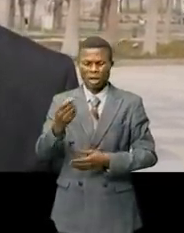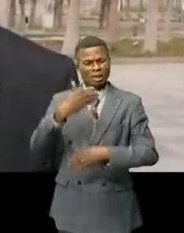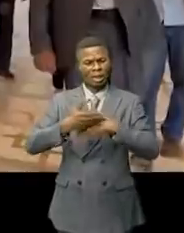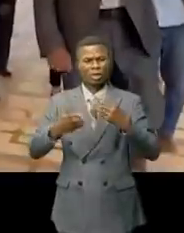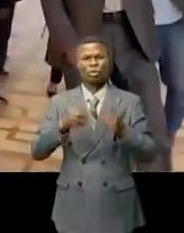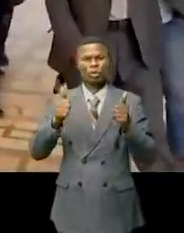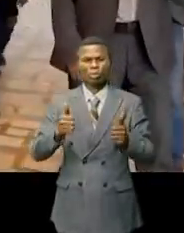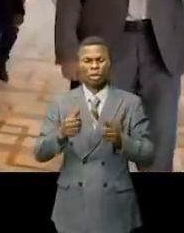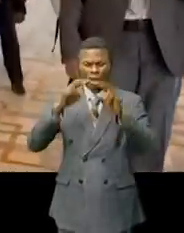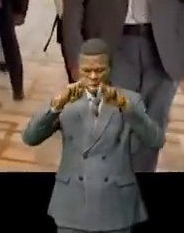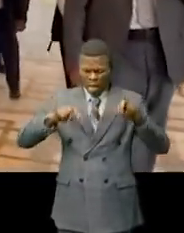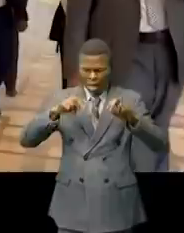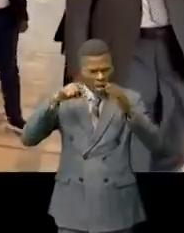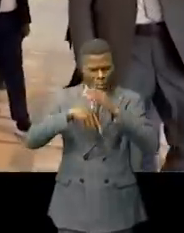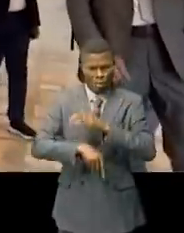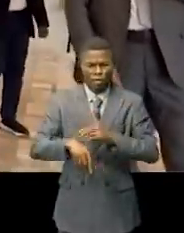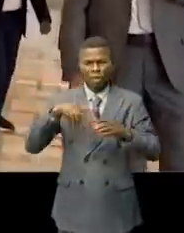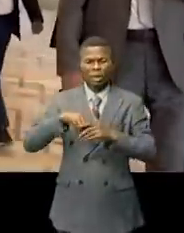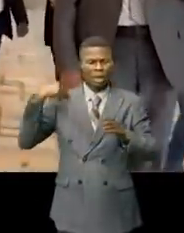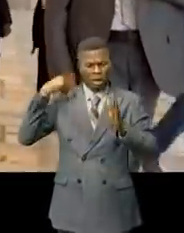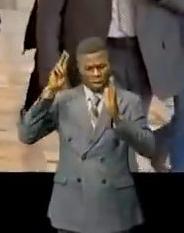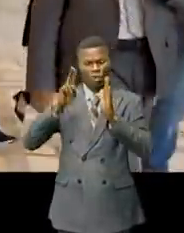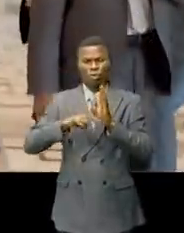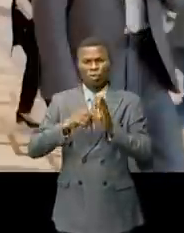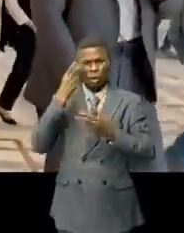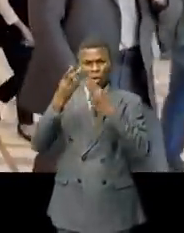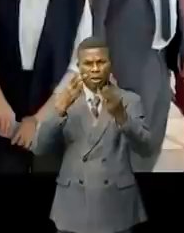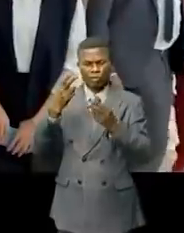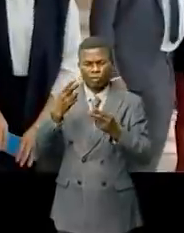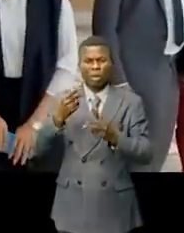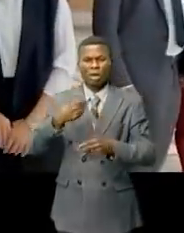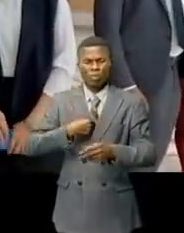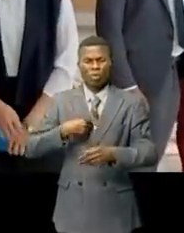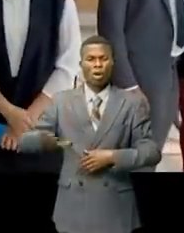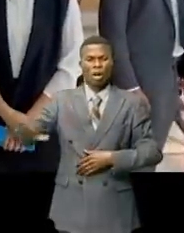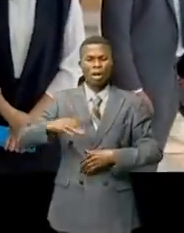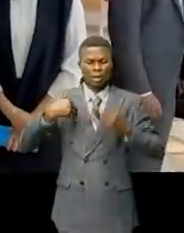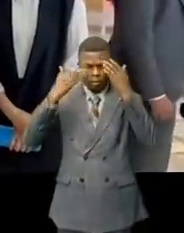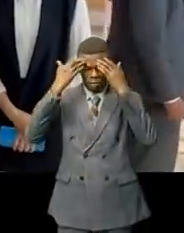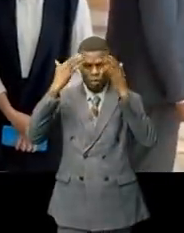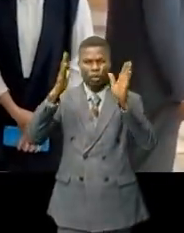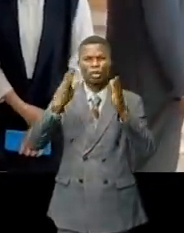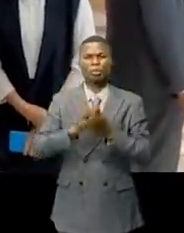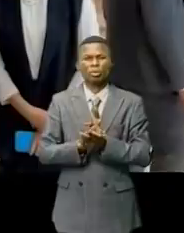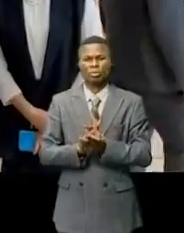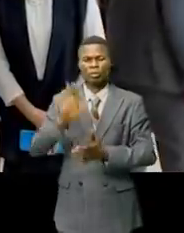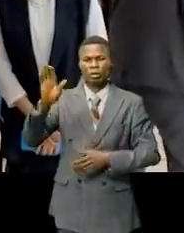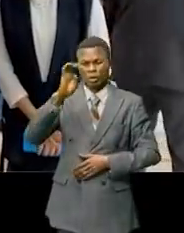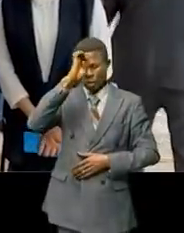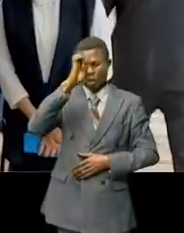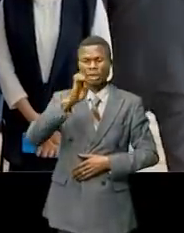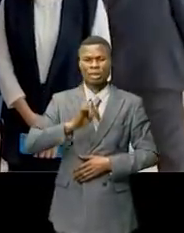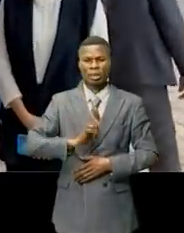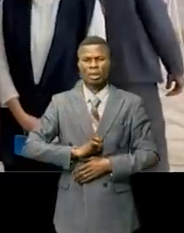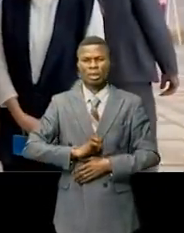écrite est ce un bon niveau durant ma visite fait suite à la visite de son excellence